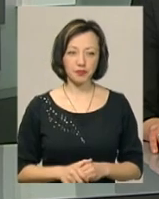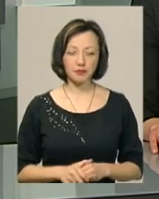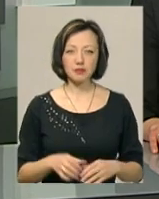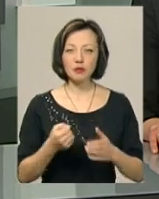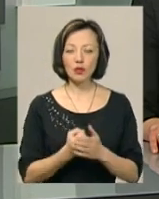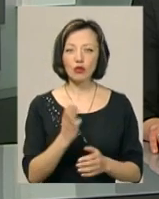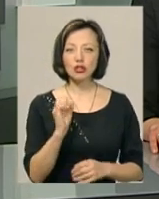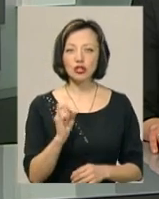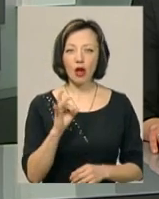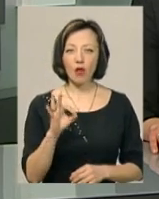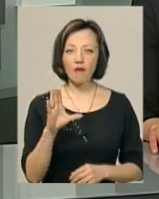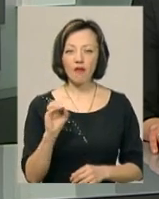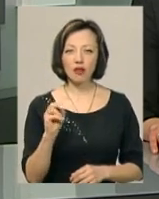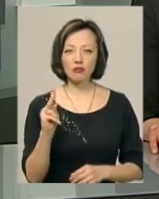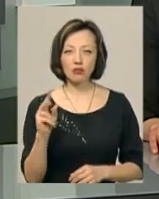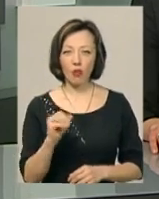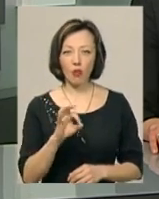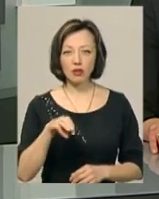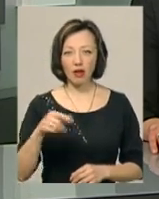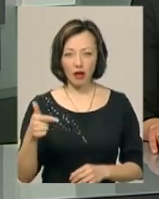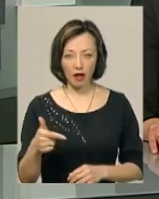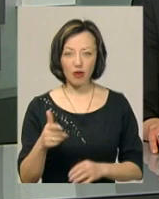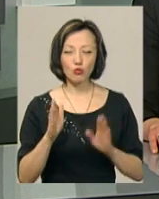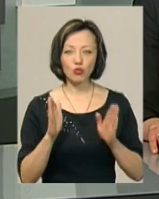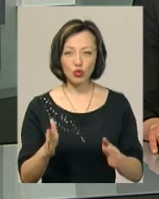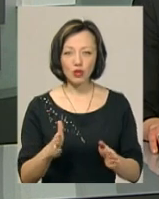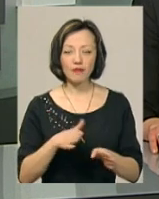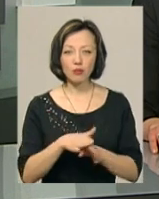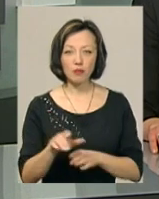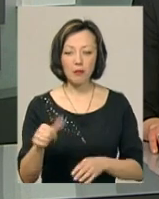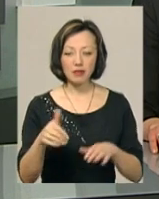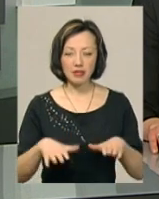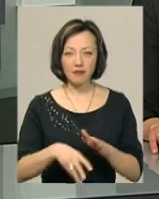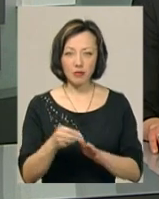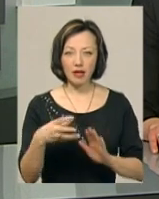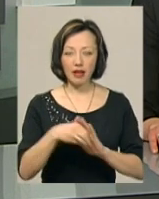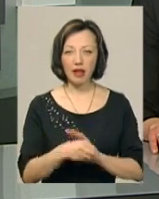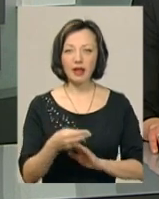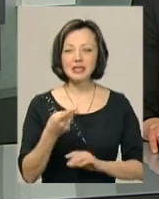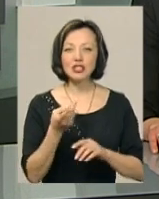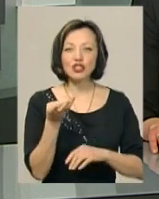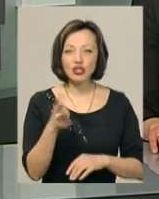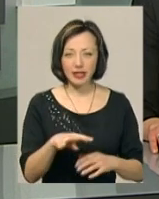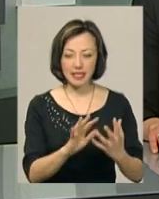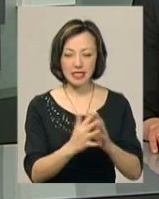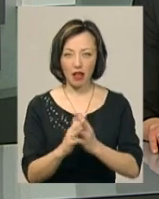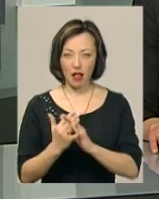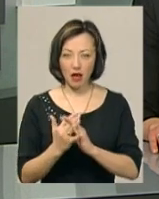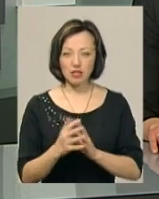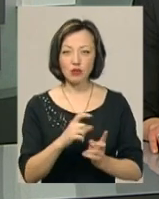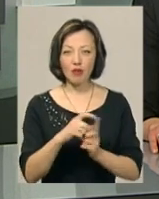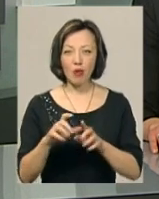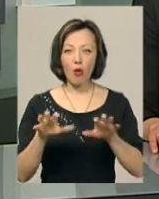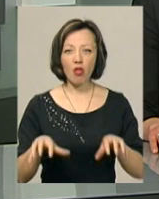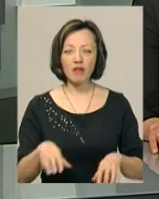До Шаровечківської ОТГ, де 29 квітня теж відбудуться перші місцеві вибори, увійшли 2 сільські ради, а це 4 села. За словами